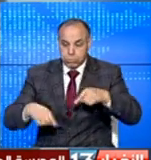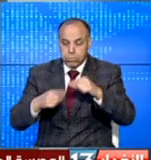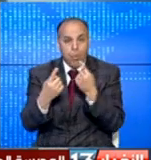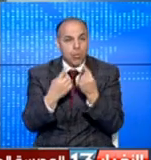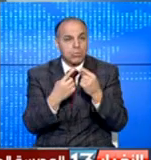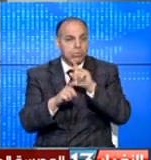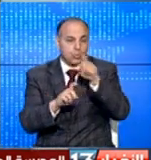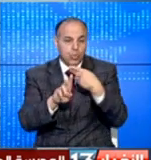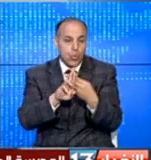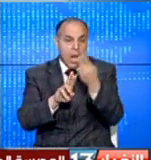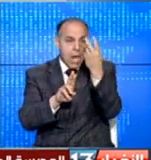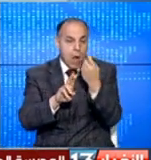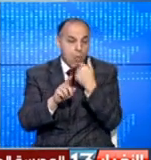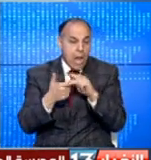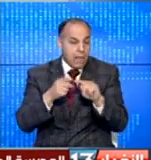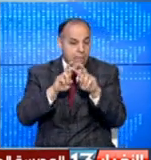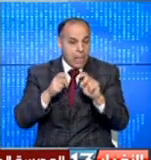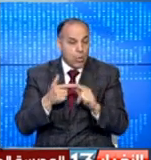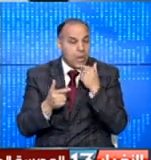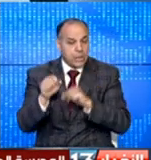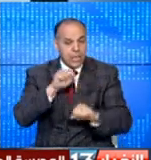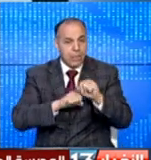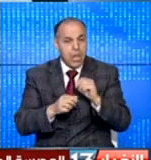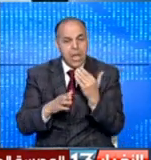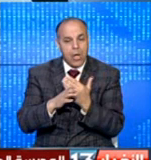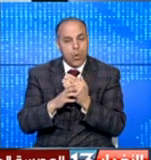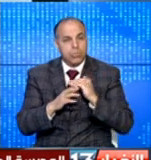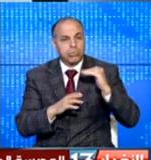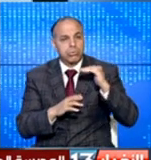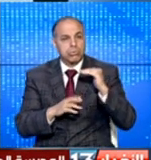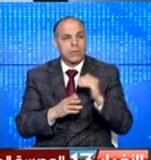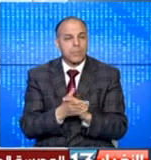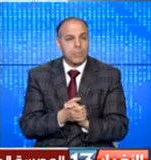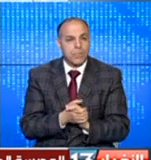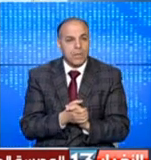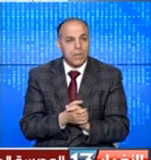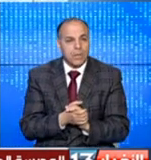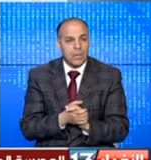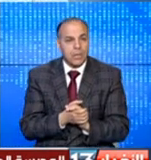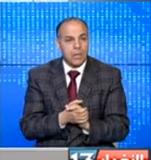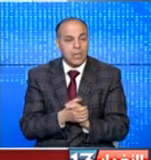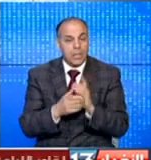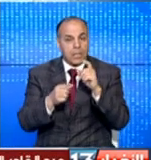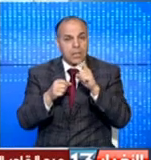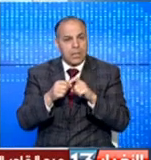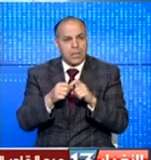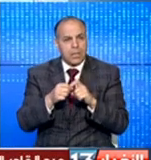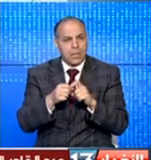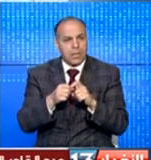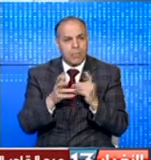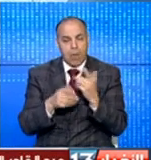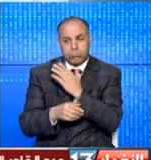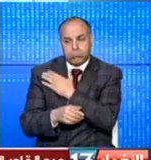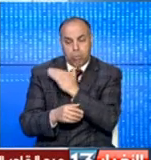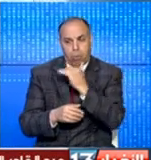مناقشتها خلال هذا اليوم الدراسي الذي نظم بالمدرسة الوطنية للمالية. أسوا أو شارك فيه ثلة من